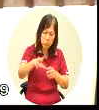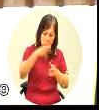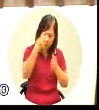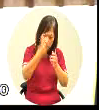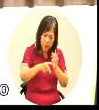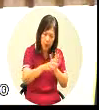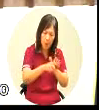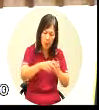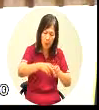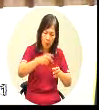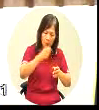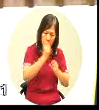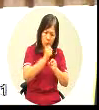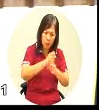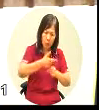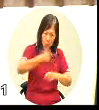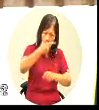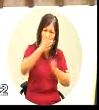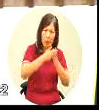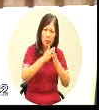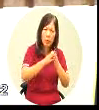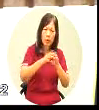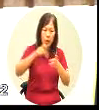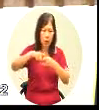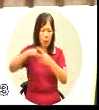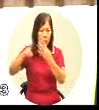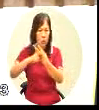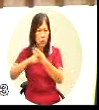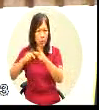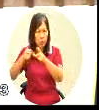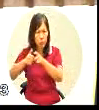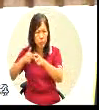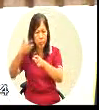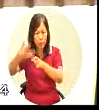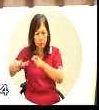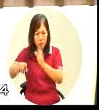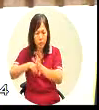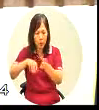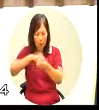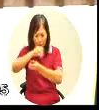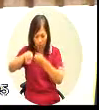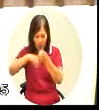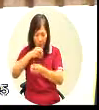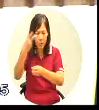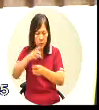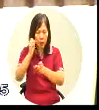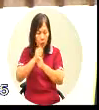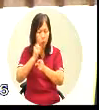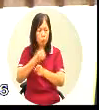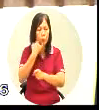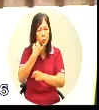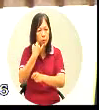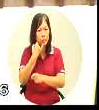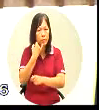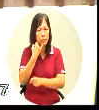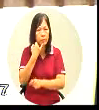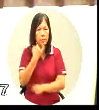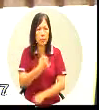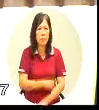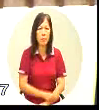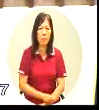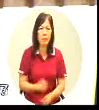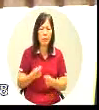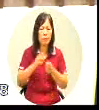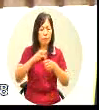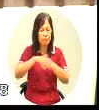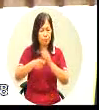再快一点，是未来在工业区的一些水让它可以循环利用，包括